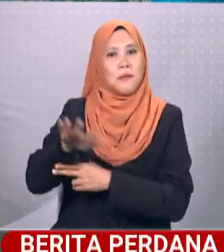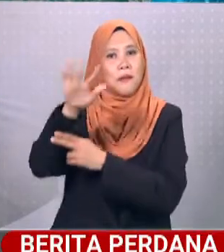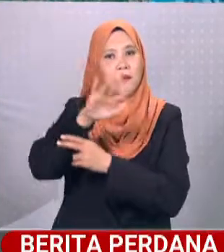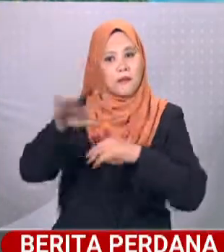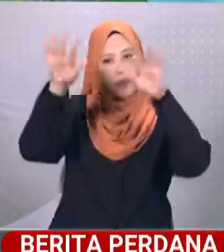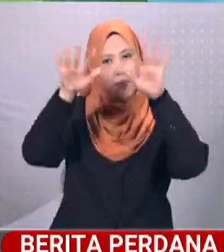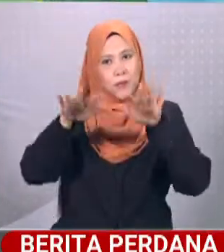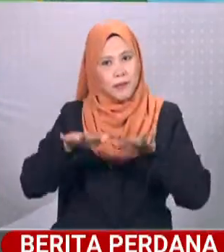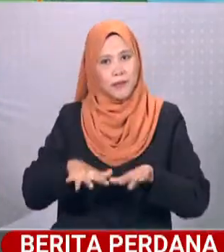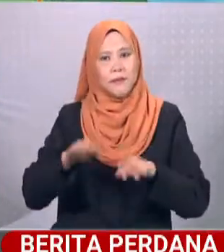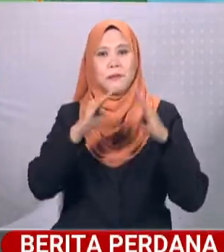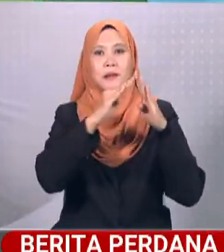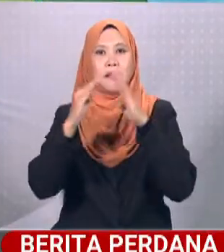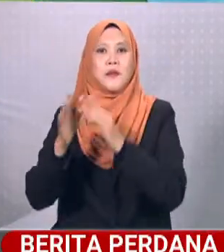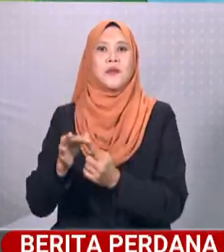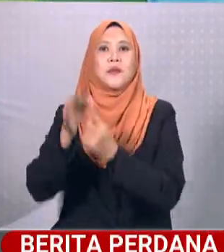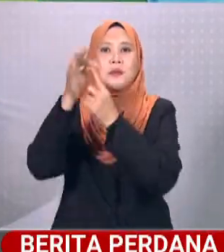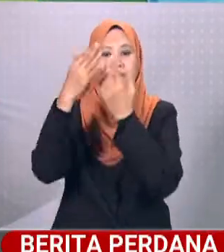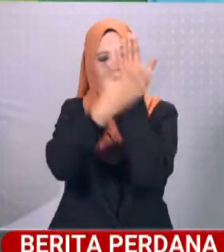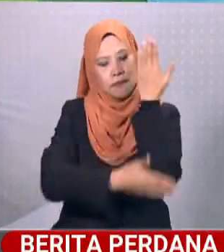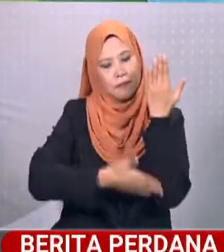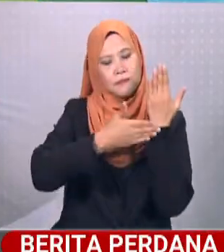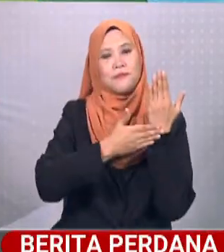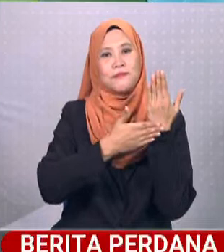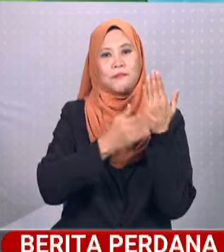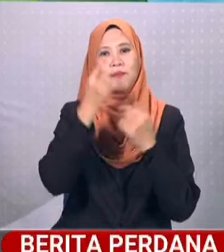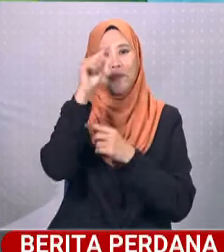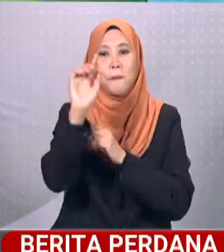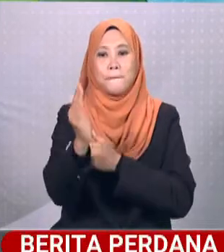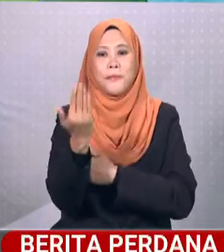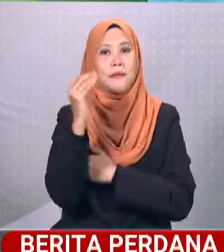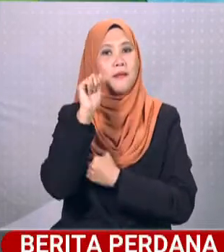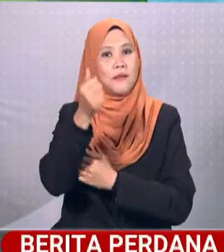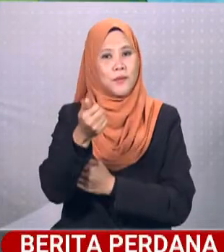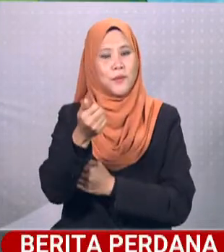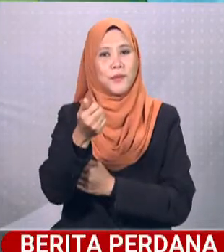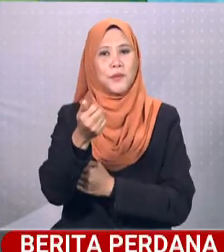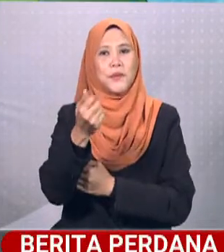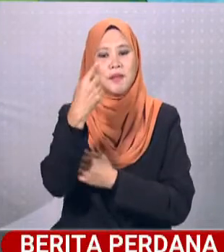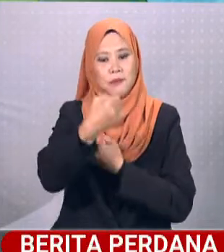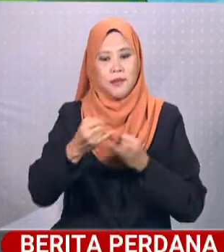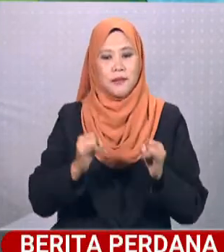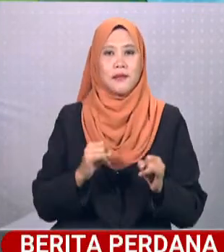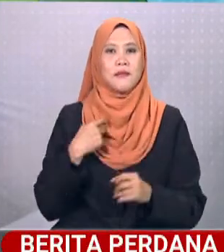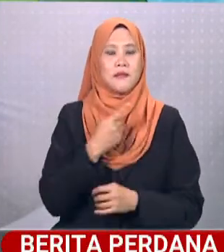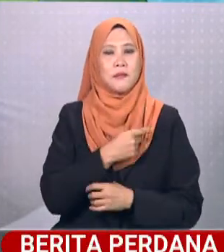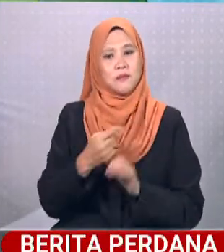bagi bandar-bandar utama di seluruh Malaysia untuk pagi esok melalui model numerika di jabatan kami mendapati bahawa keadaan cuaca